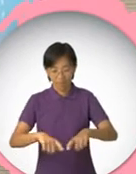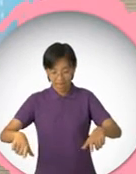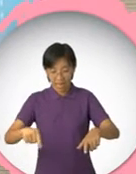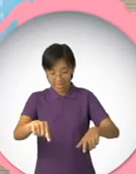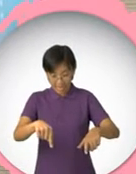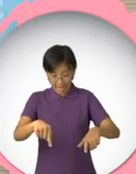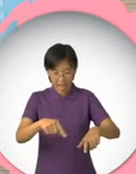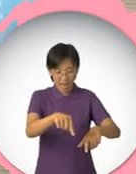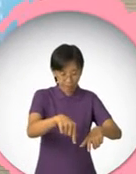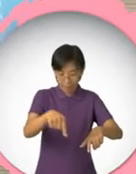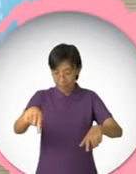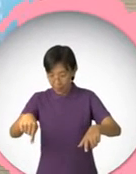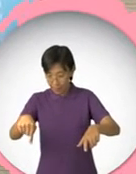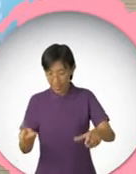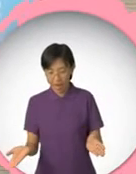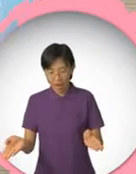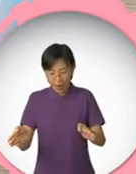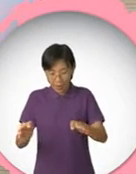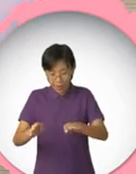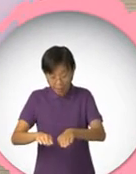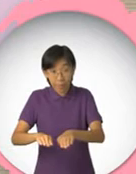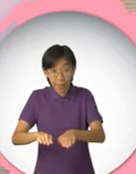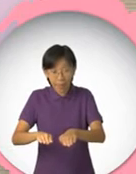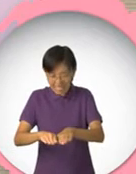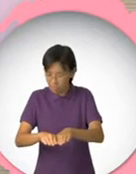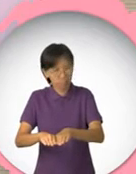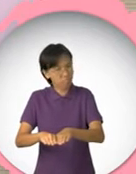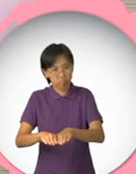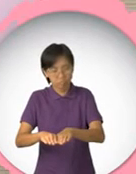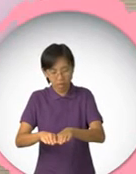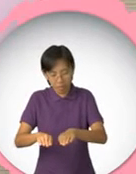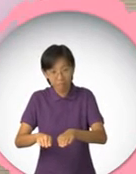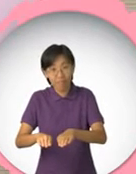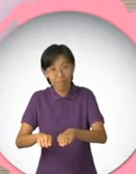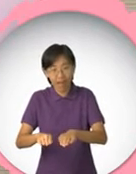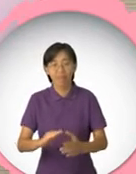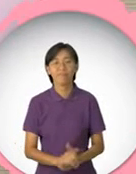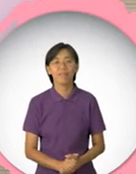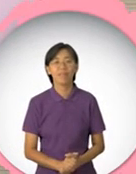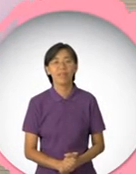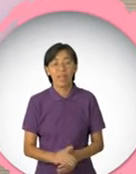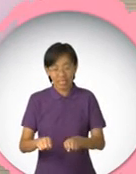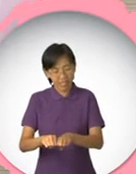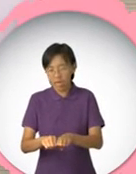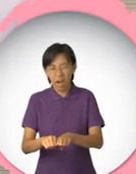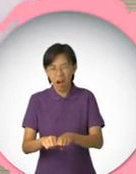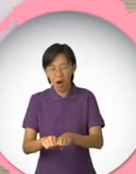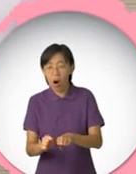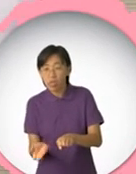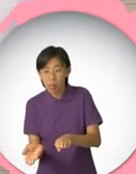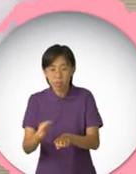บเนี่ย อย่าให้ชิดกันมาก อย่าให้ชิดกันมากจนเกินไปเพราะว่าเดี๋ยวตรงสันทบเวลาเราประกบมาไม่งั้นชั้นตรงสันทบจะหนามาก